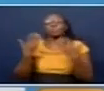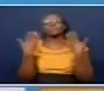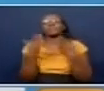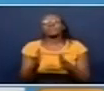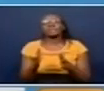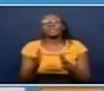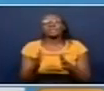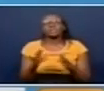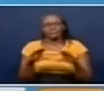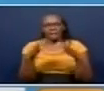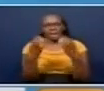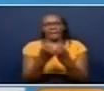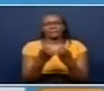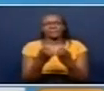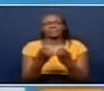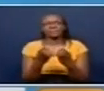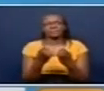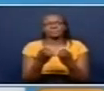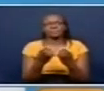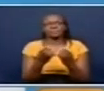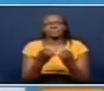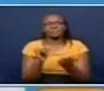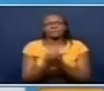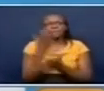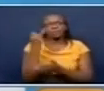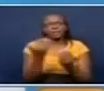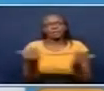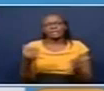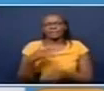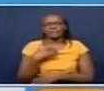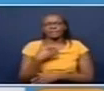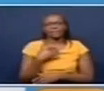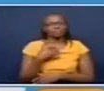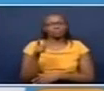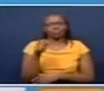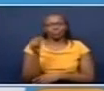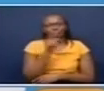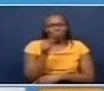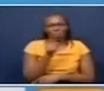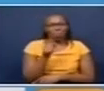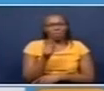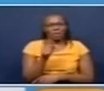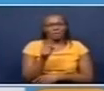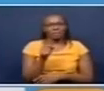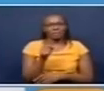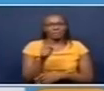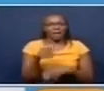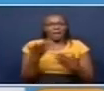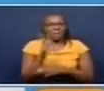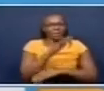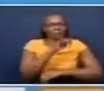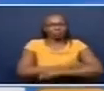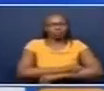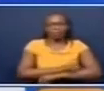nilikaa katika darasa nikafundishwa na mwalimu. Ndio watoto walikuwa wanasema hiyo miaka yako, hii kifungu yako si kama ile. Wanafunzi